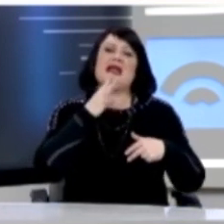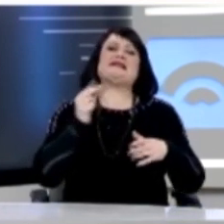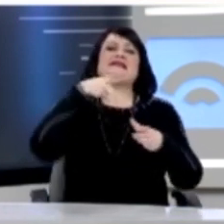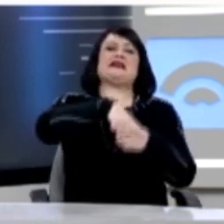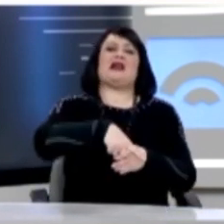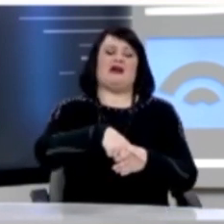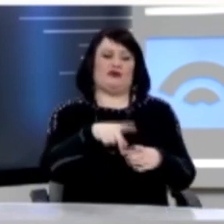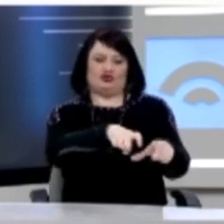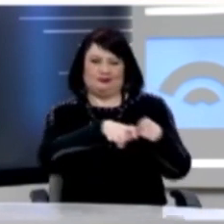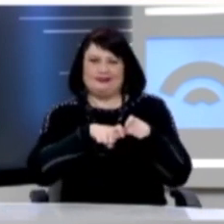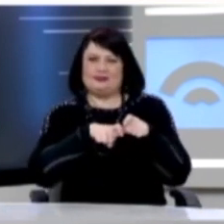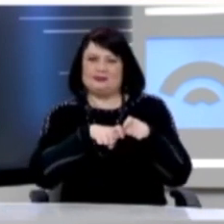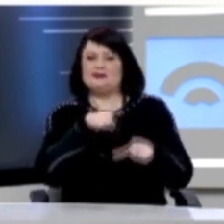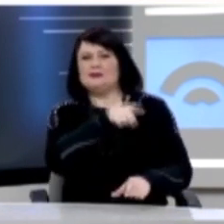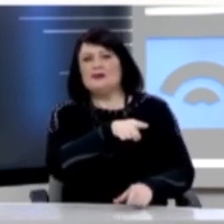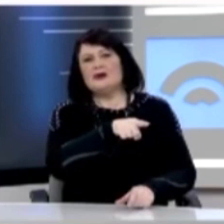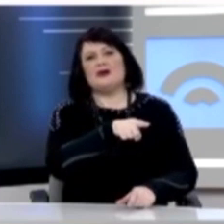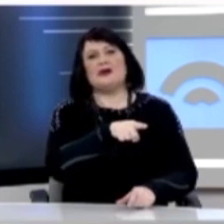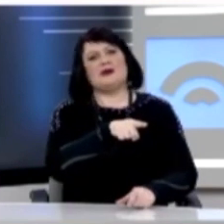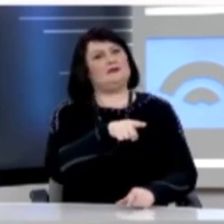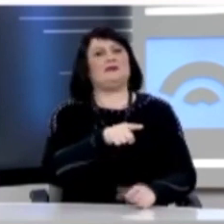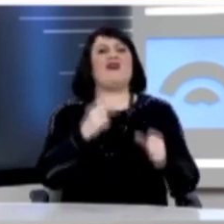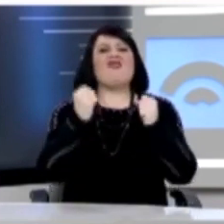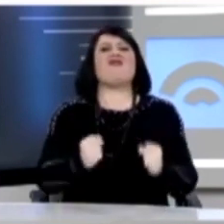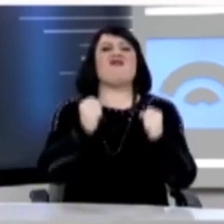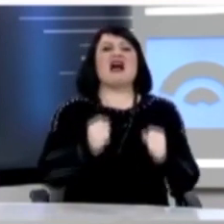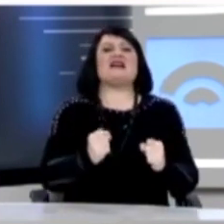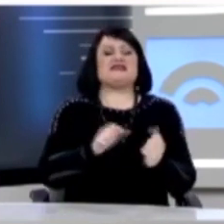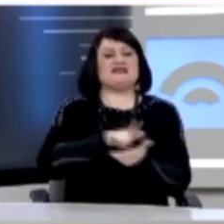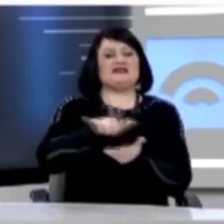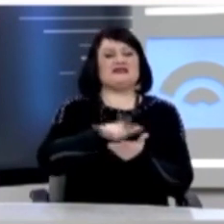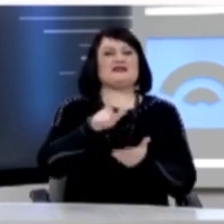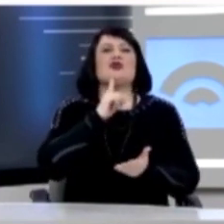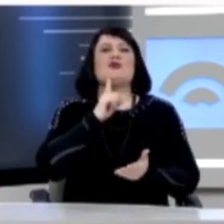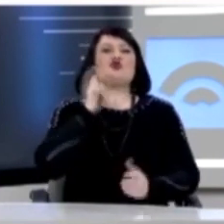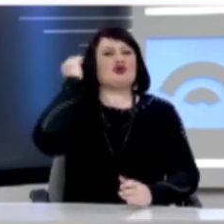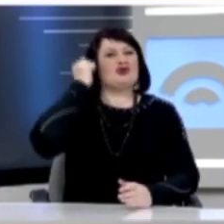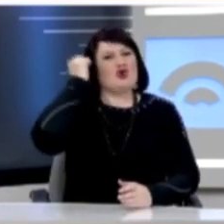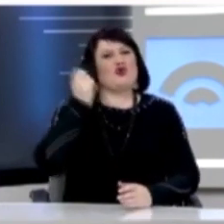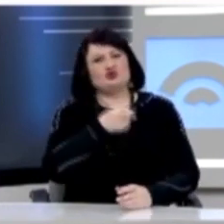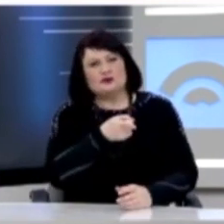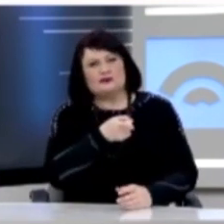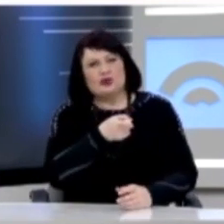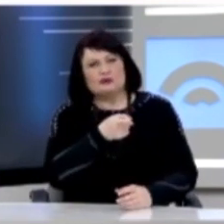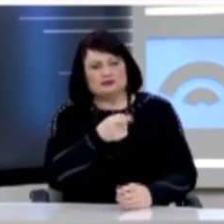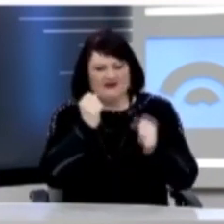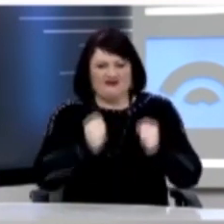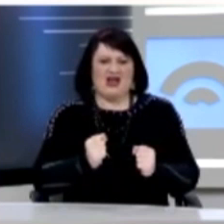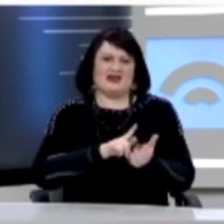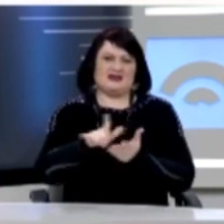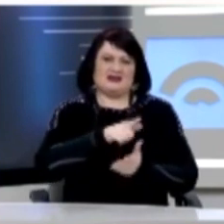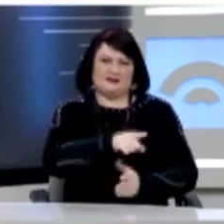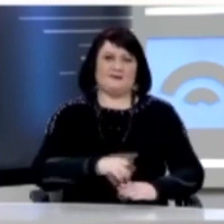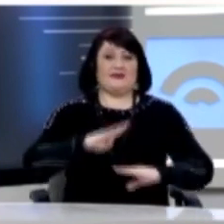δημιουργία τεράστιων βάσεων πολεμικής εφόρμησης στην περιοχή όπως το Κωσυφοπαίδιο. Τη σταθερότητα του ΝΑΤΟ την